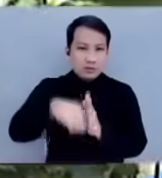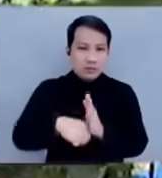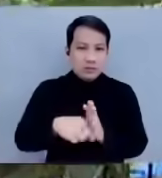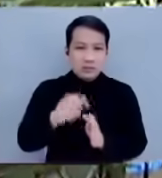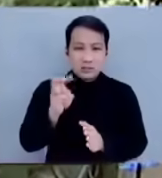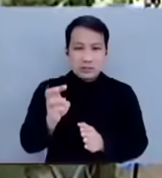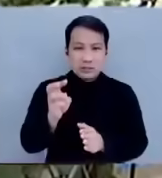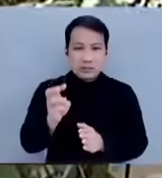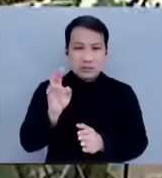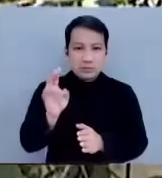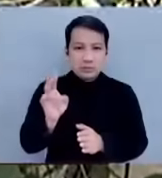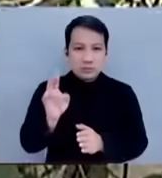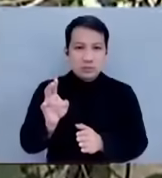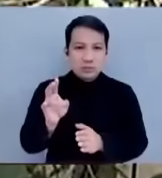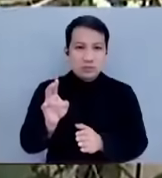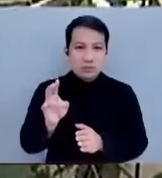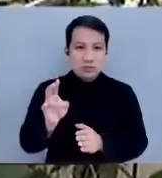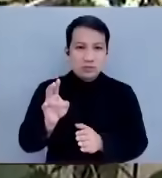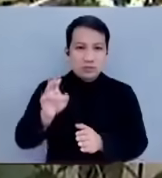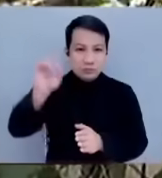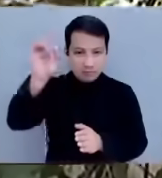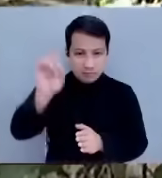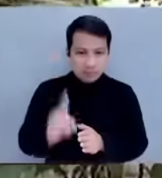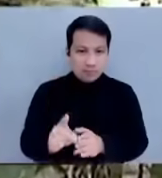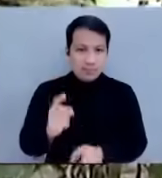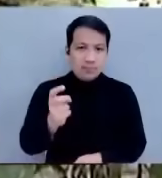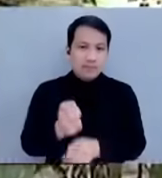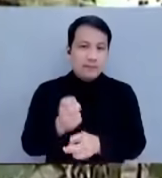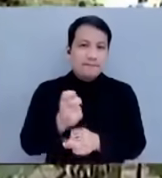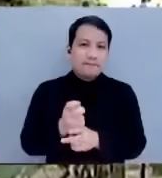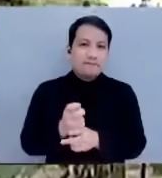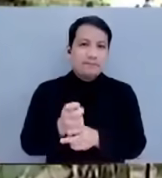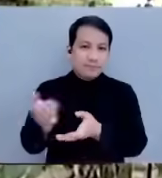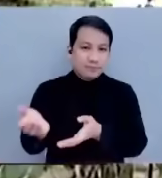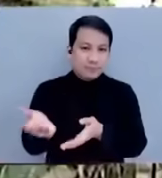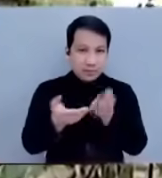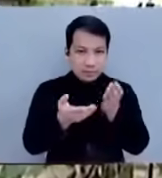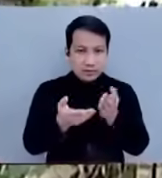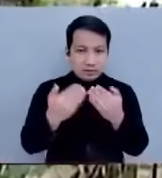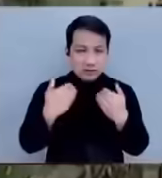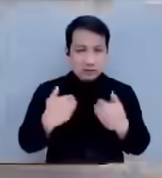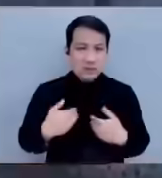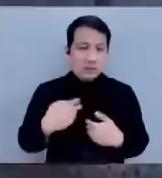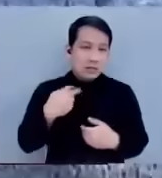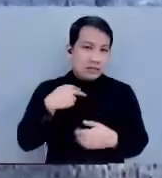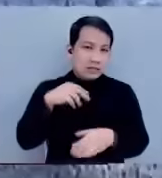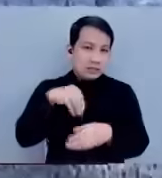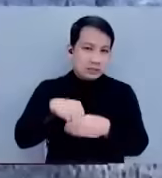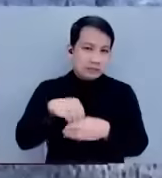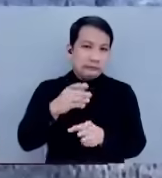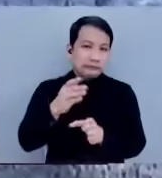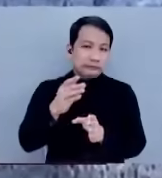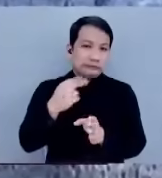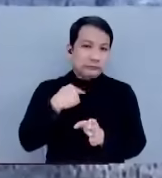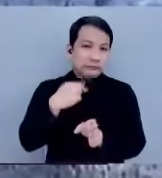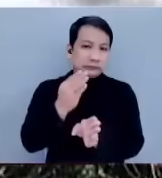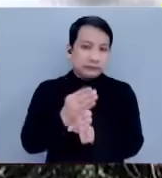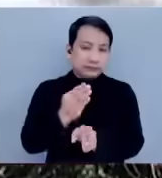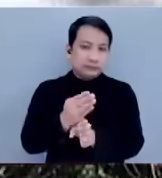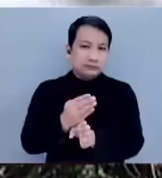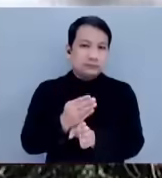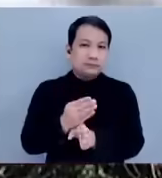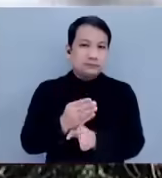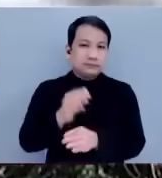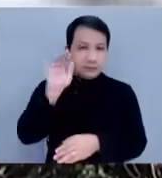feet yung bangin na ito kaya pahirapan yung pagkuha doon sa mga pasaherong naipit sa loob ng bus. Nauna nang nanawagan